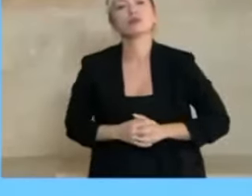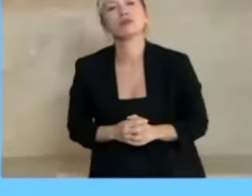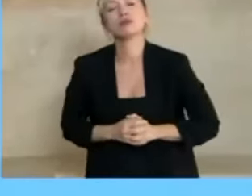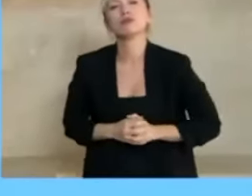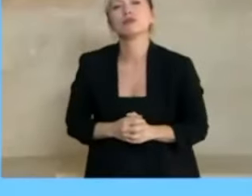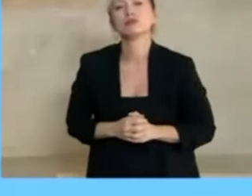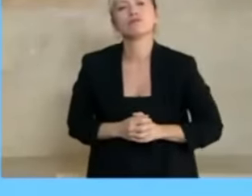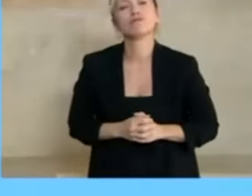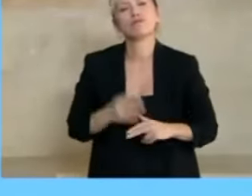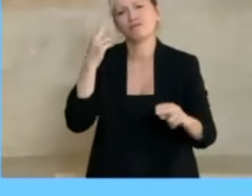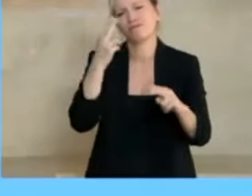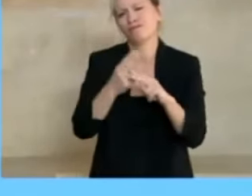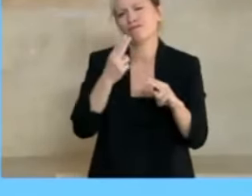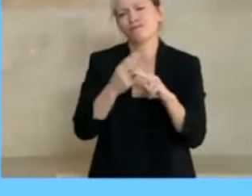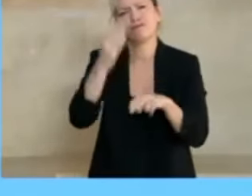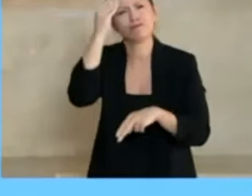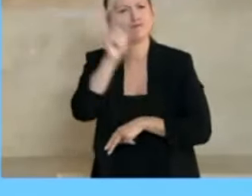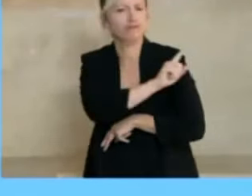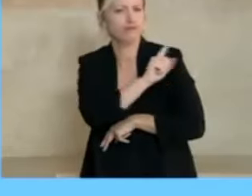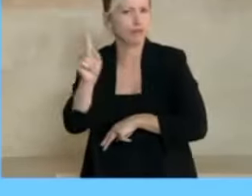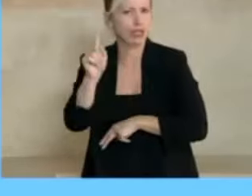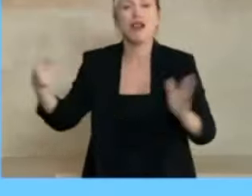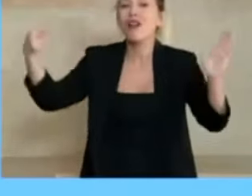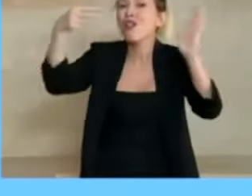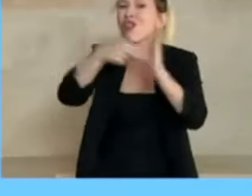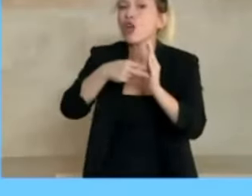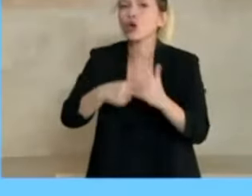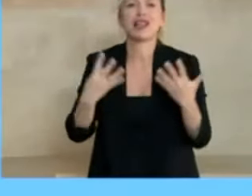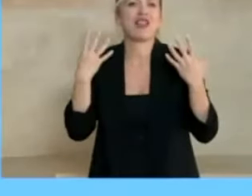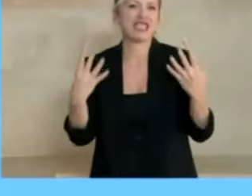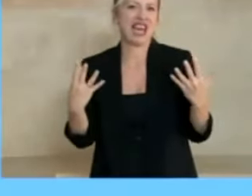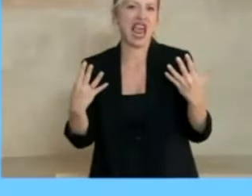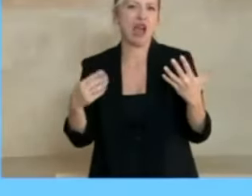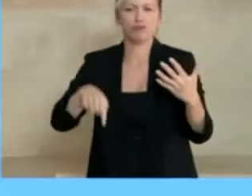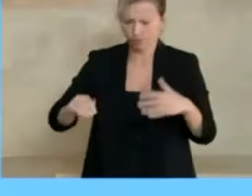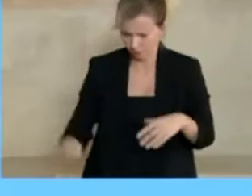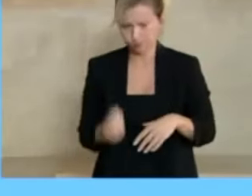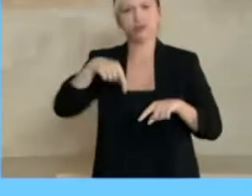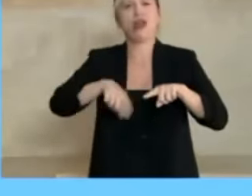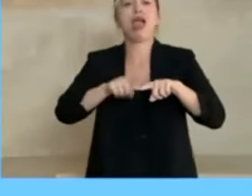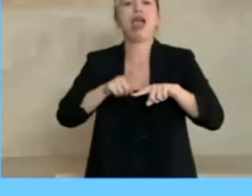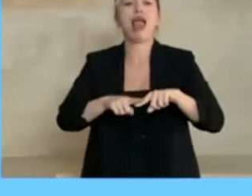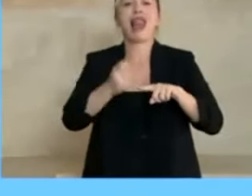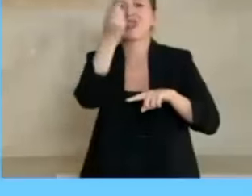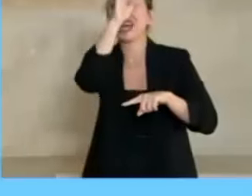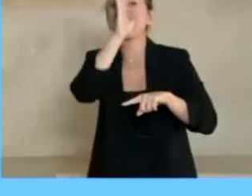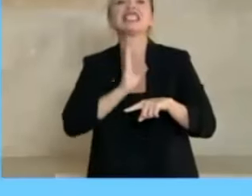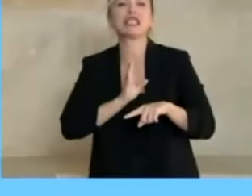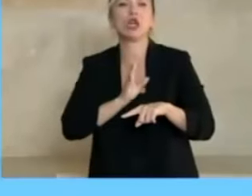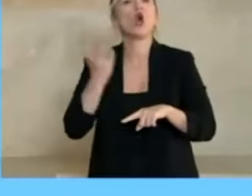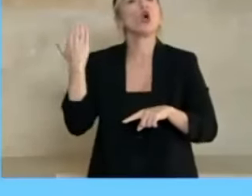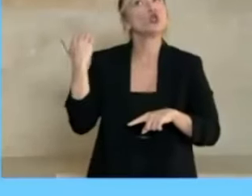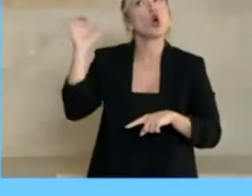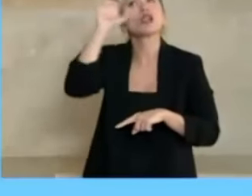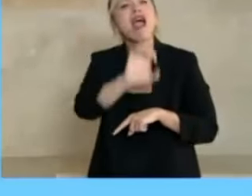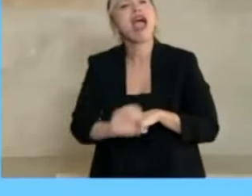πρέπει να ξεχνούμε ότι το 2009, όταν μας τύπησε η κρίση, η Ελλάδα ήταν κοντά στους ευρωπαϊκούς μέσους όρους σχετικά